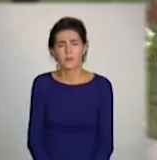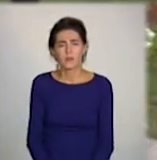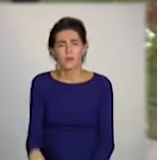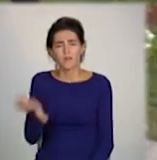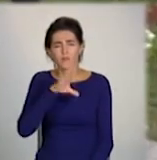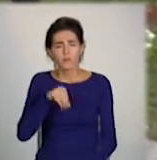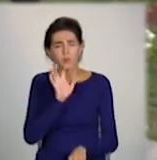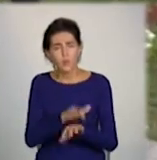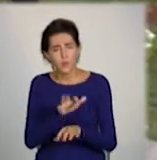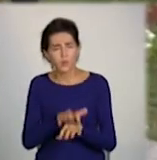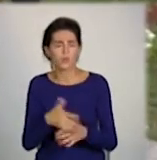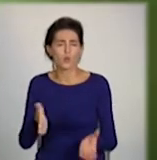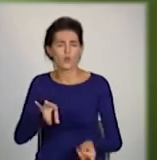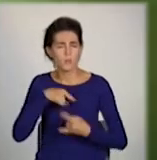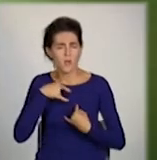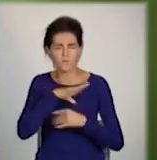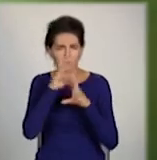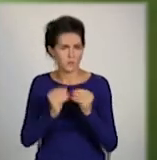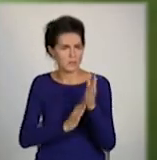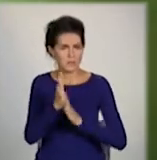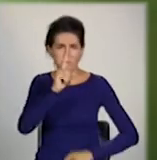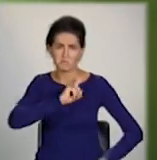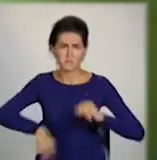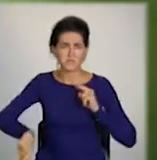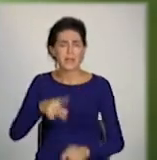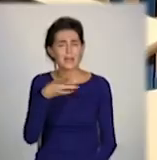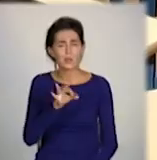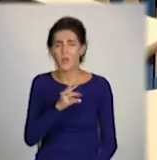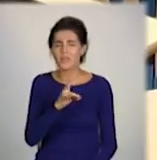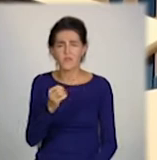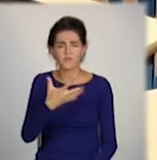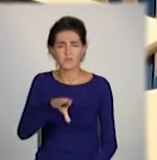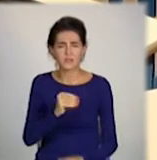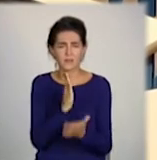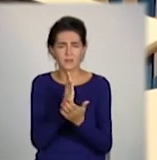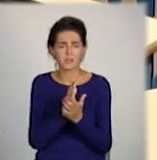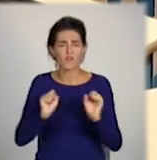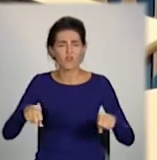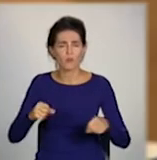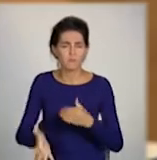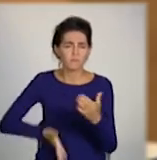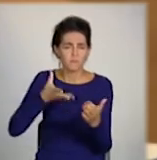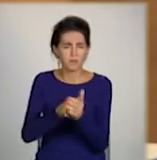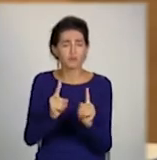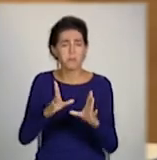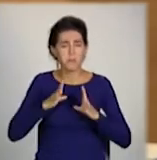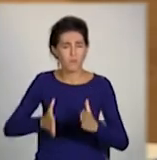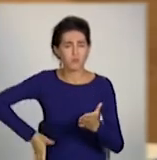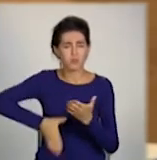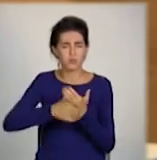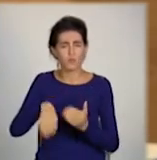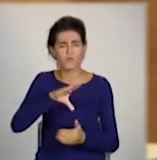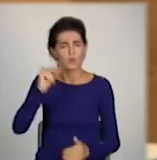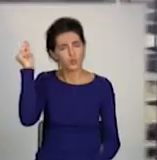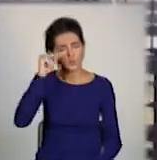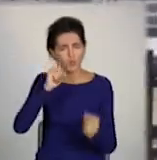обув. Діти ростуть швидко. Однак не всі мають можливість витратити таку суму. Аби допомогти підготувати школярів до навчального